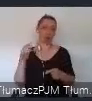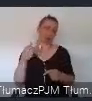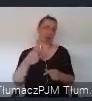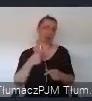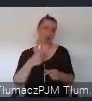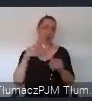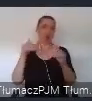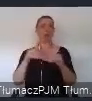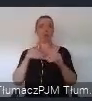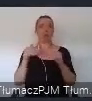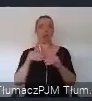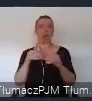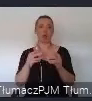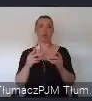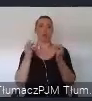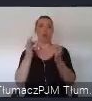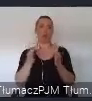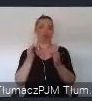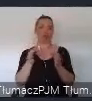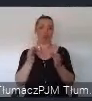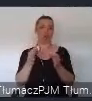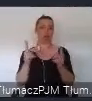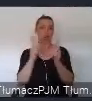otoczeniu, w tak wielkim, szacownym i kompetentnym gronie.